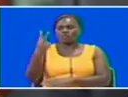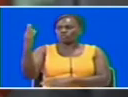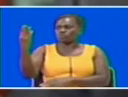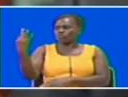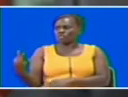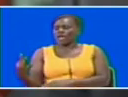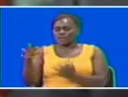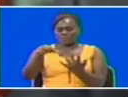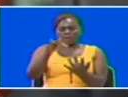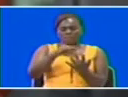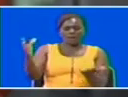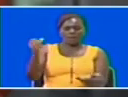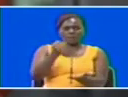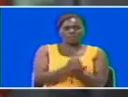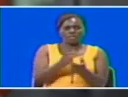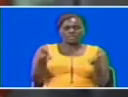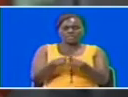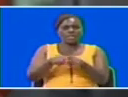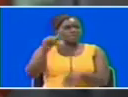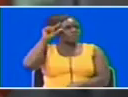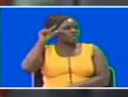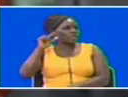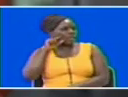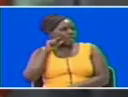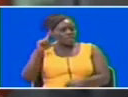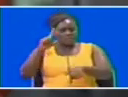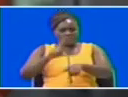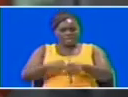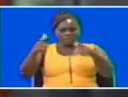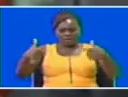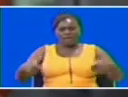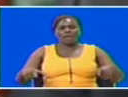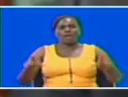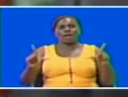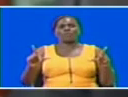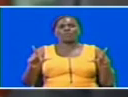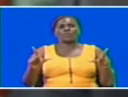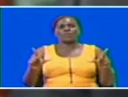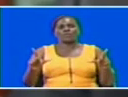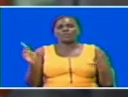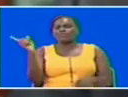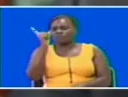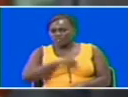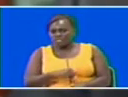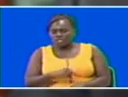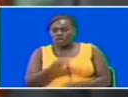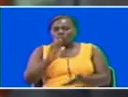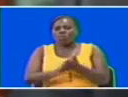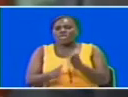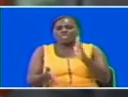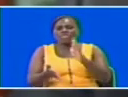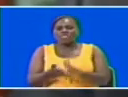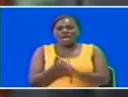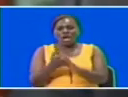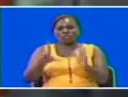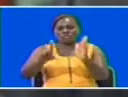elective or appointive bodies are of the same gender. The period allowed for passing the desired legislation lapsed without the legislation in question